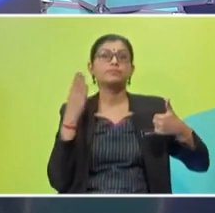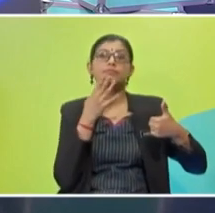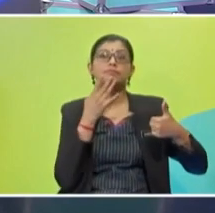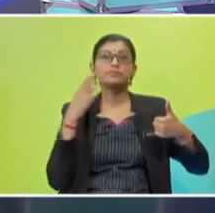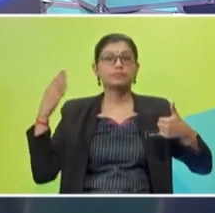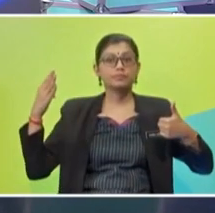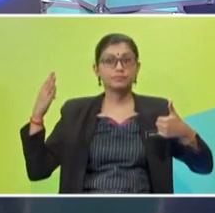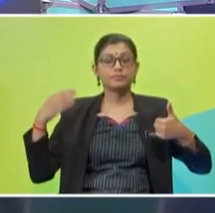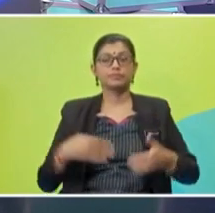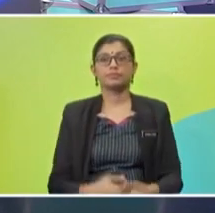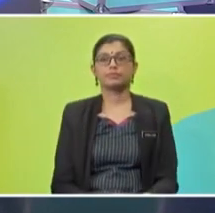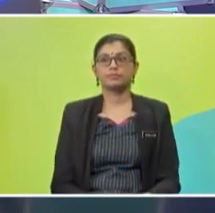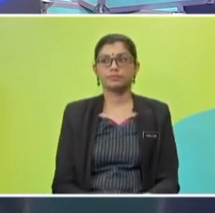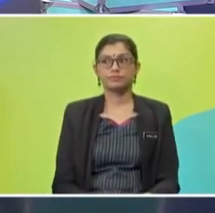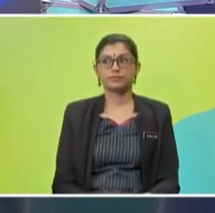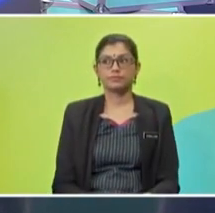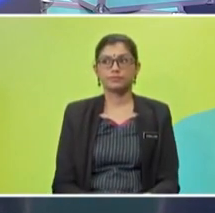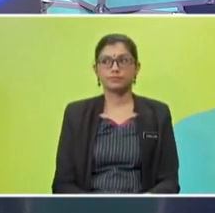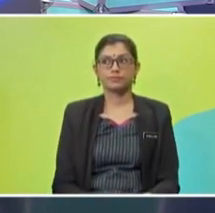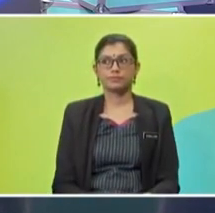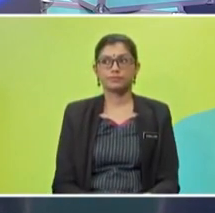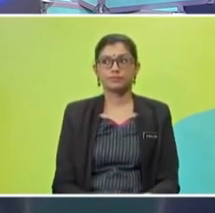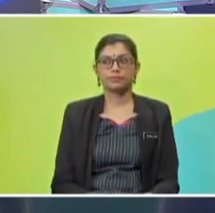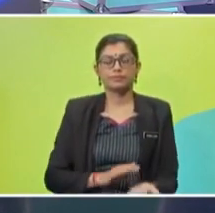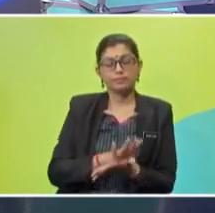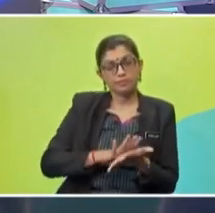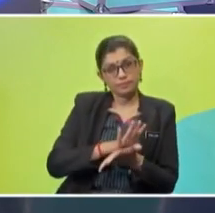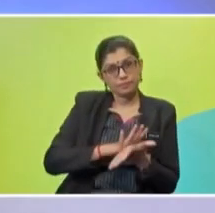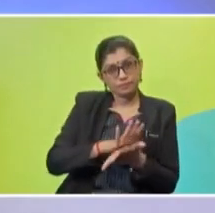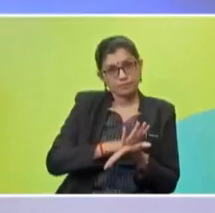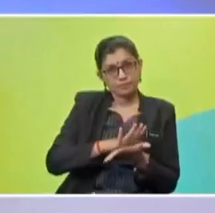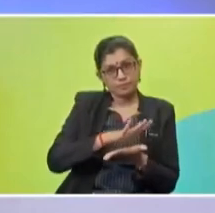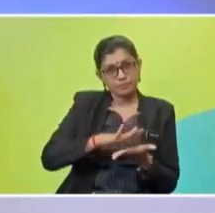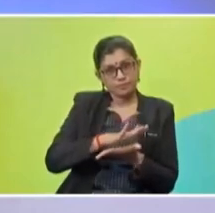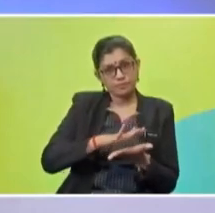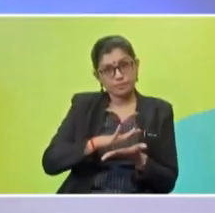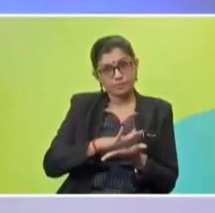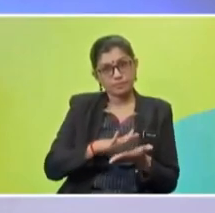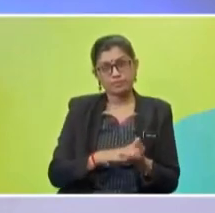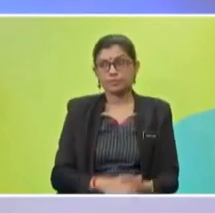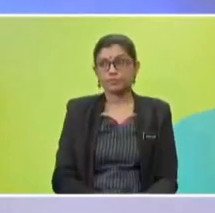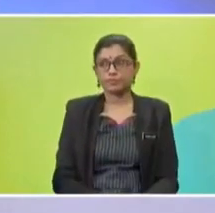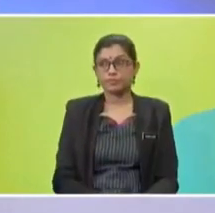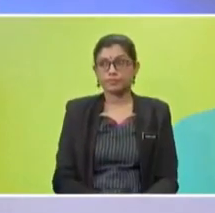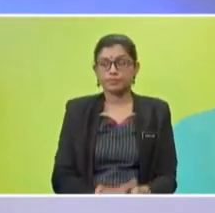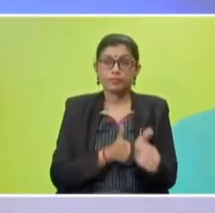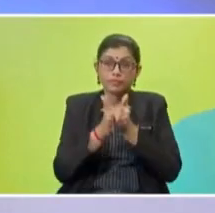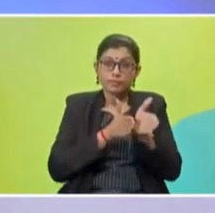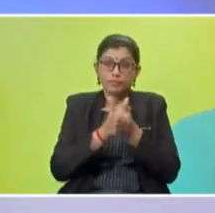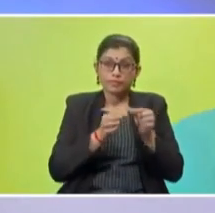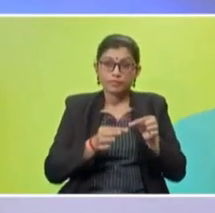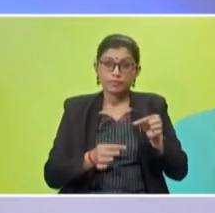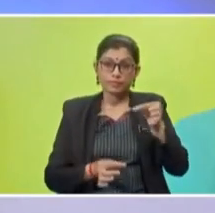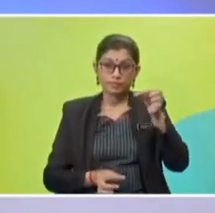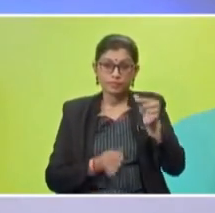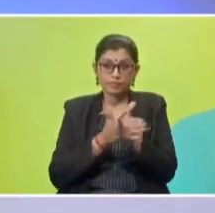biru-biru sih ambil warna biru Widya jadi dia memanjang ya